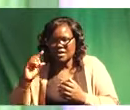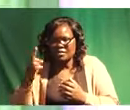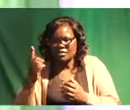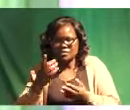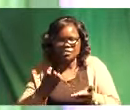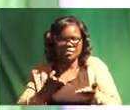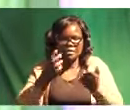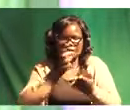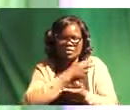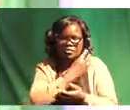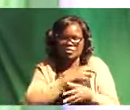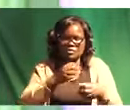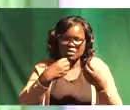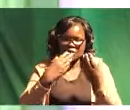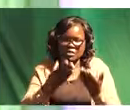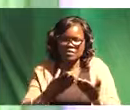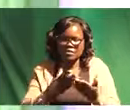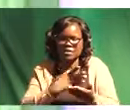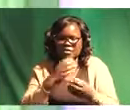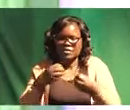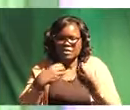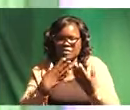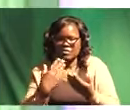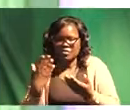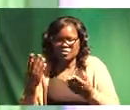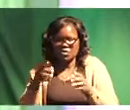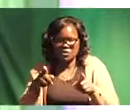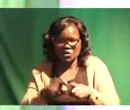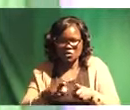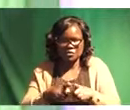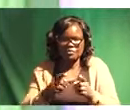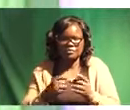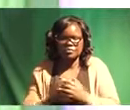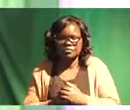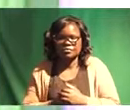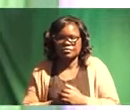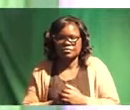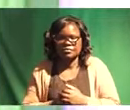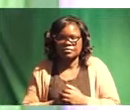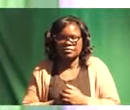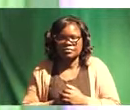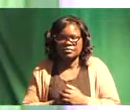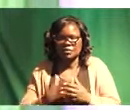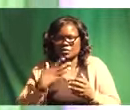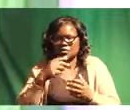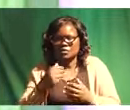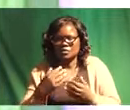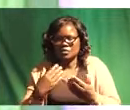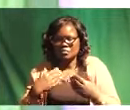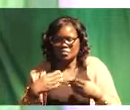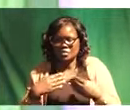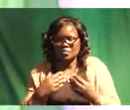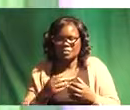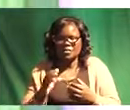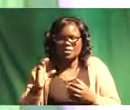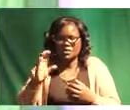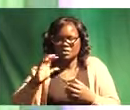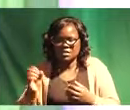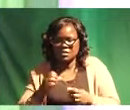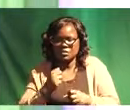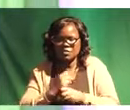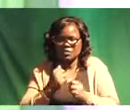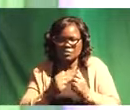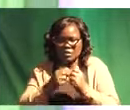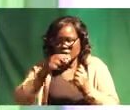hospitali, tutawapatia na tutawapatia equipment mpya. Kwa hivyo nyinyi wangwana MCS, mshirikiane